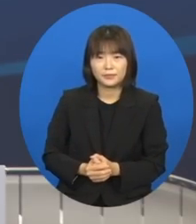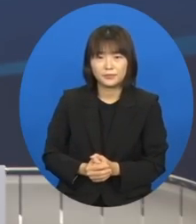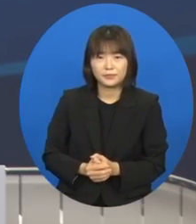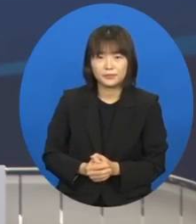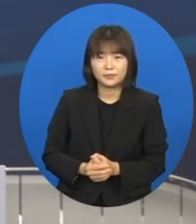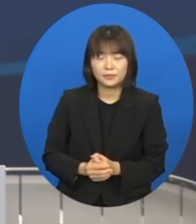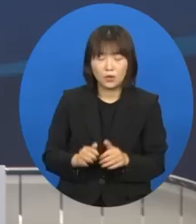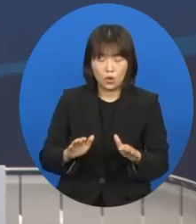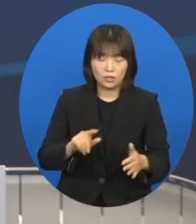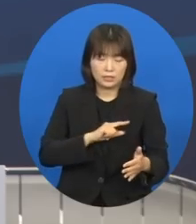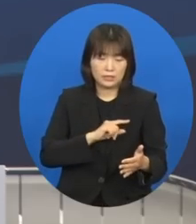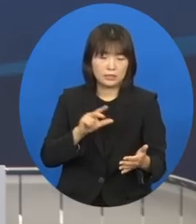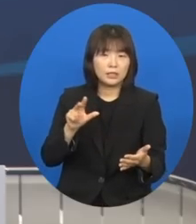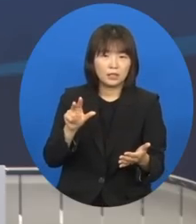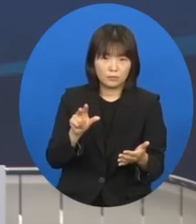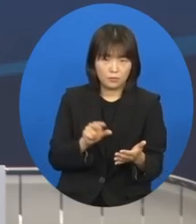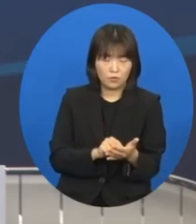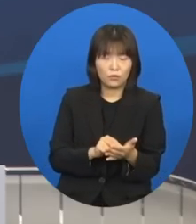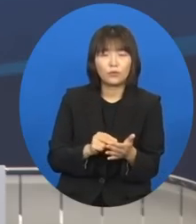오늘 제목으로 모아져서